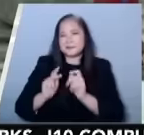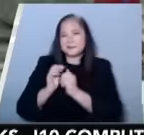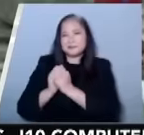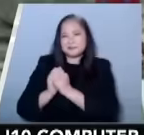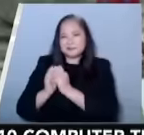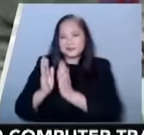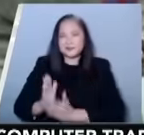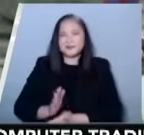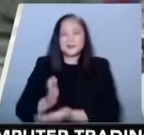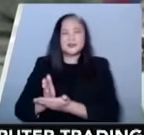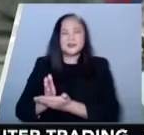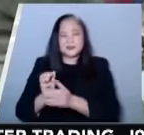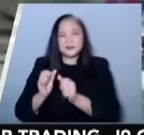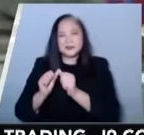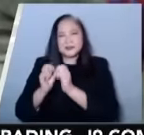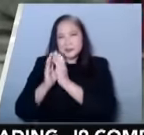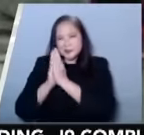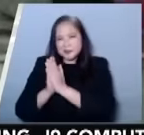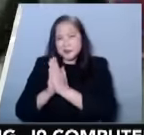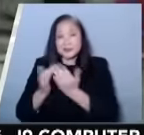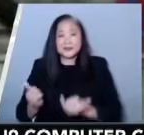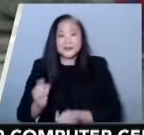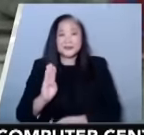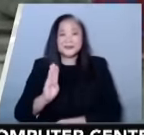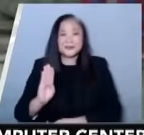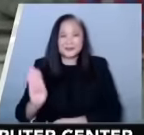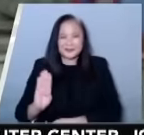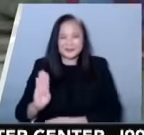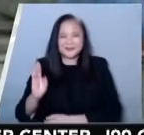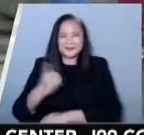ngayong Baklaran Day. At magandang